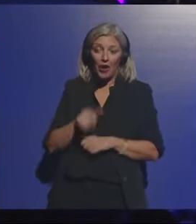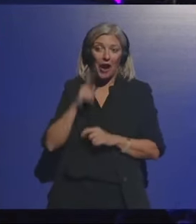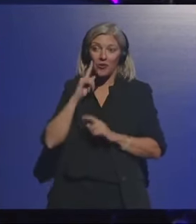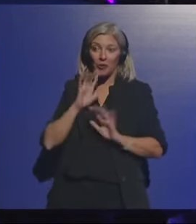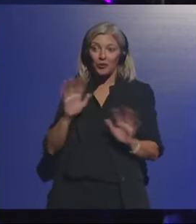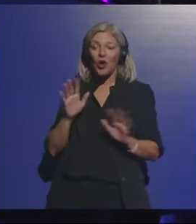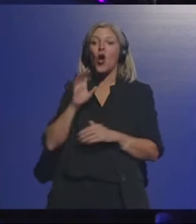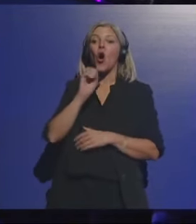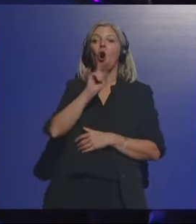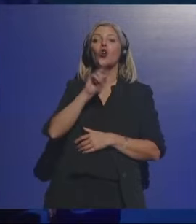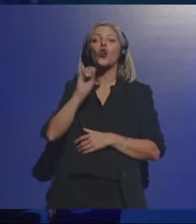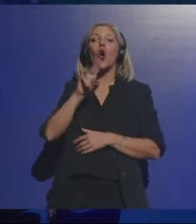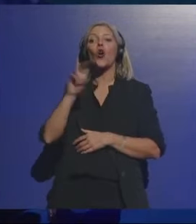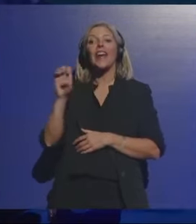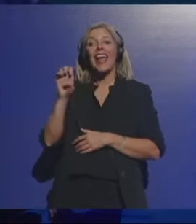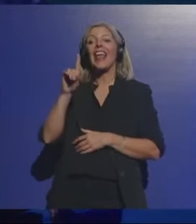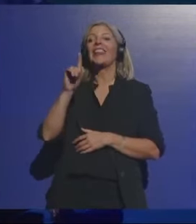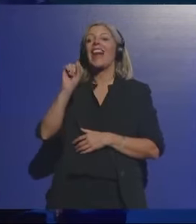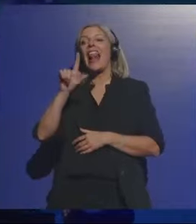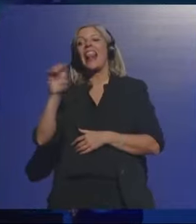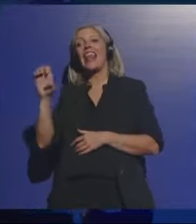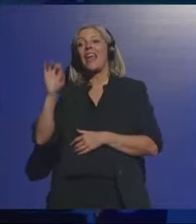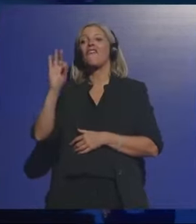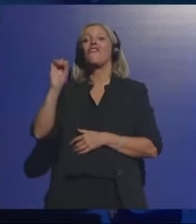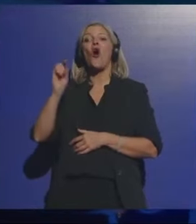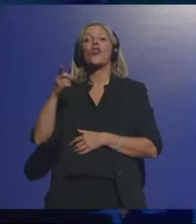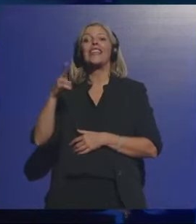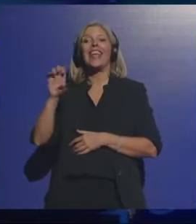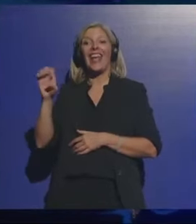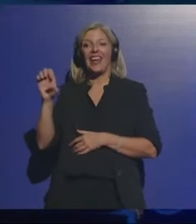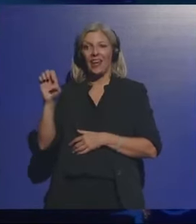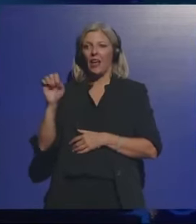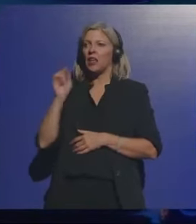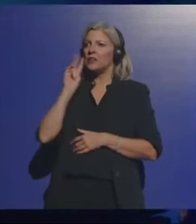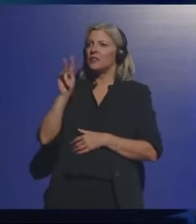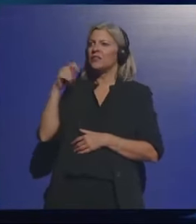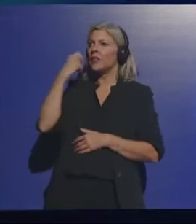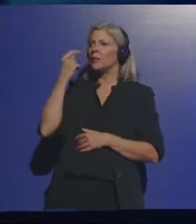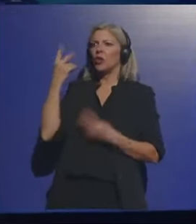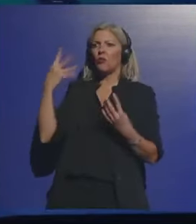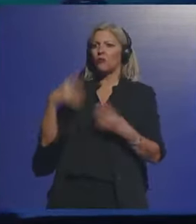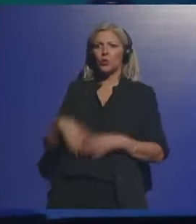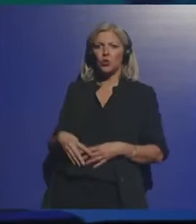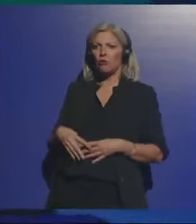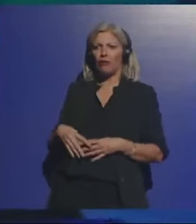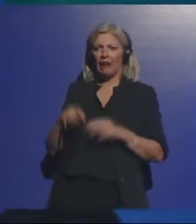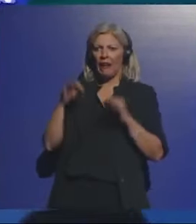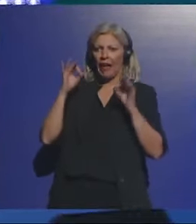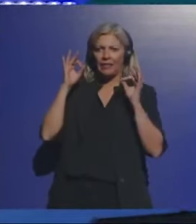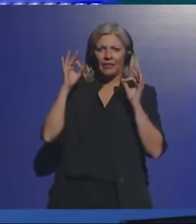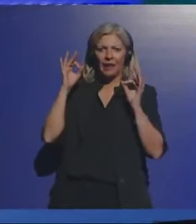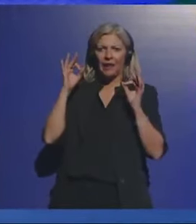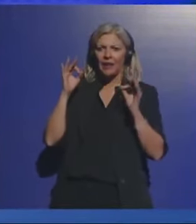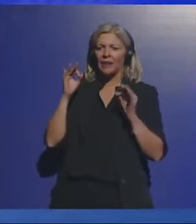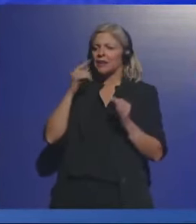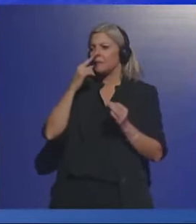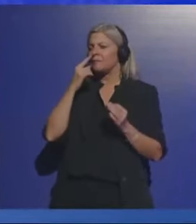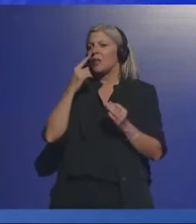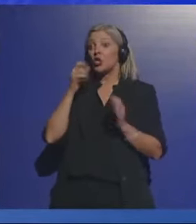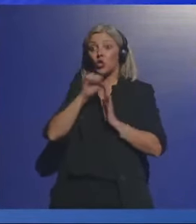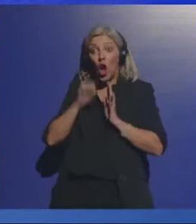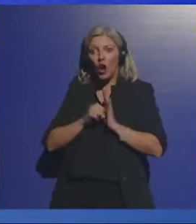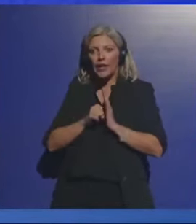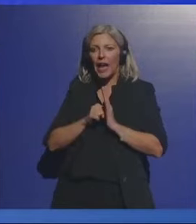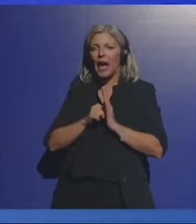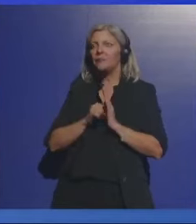fogne ma era bellissimo perché non c'era niente che funzionasse in quel film la trama Il film inizia